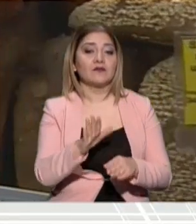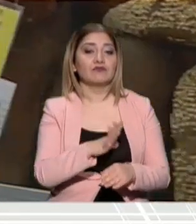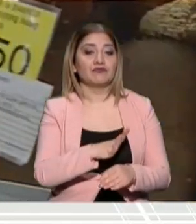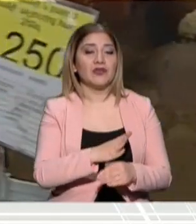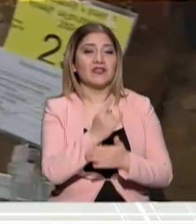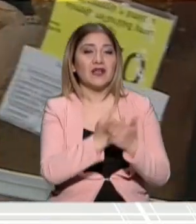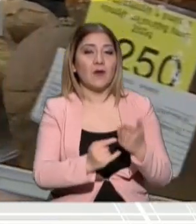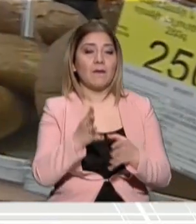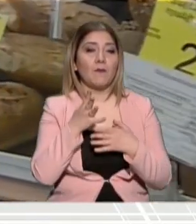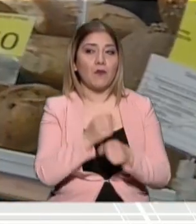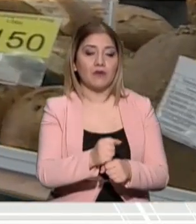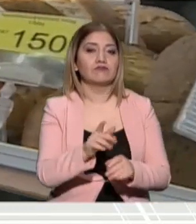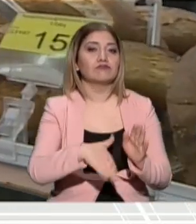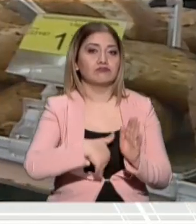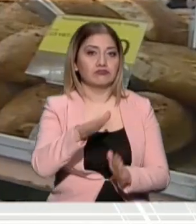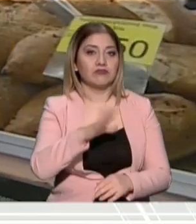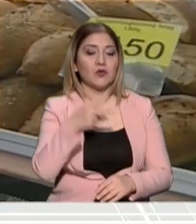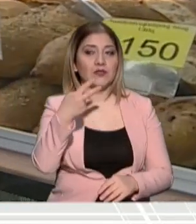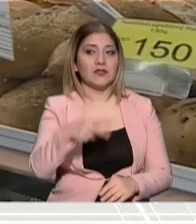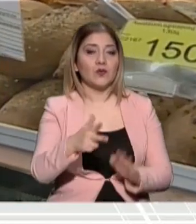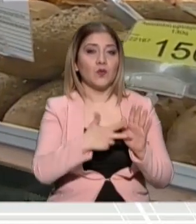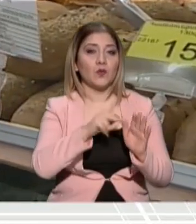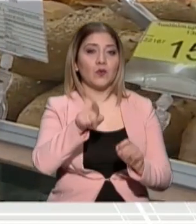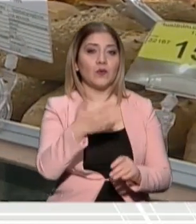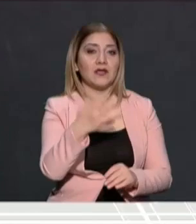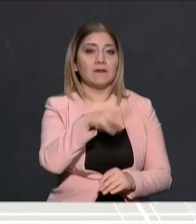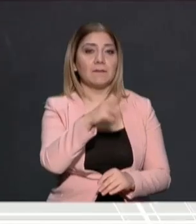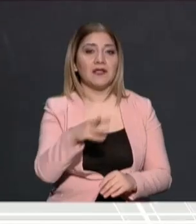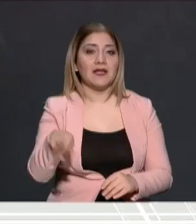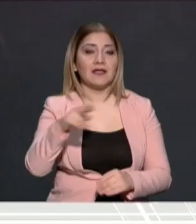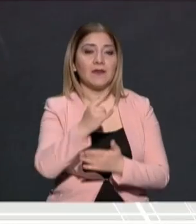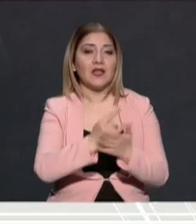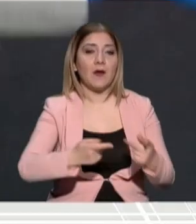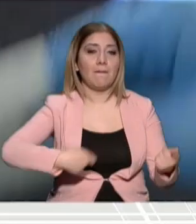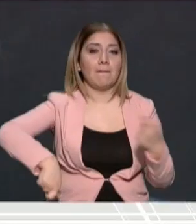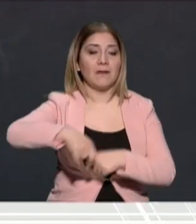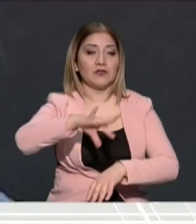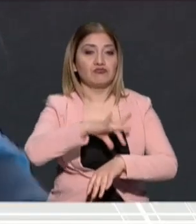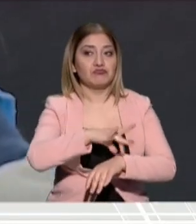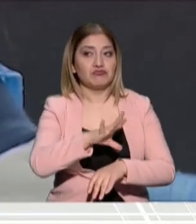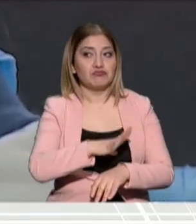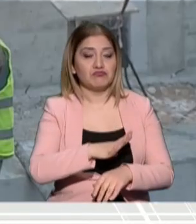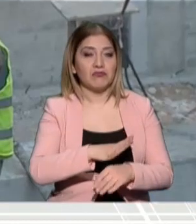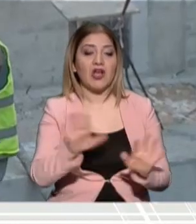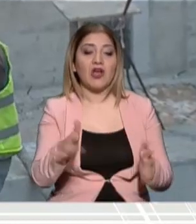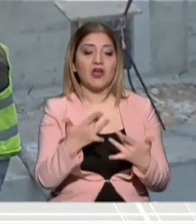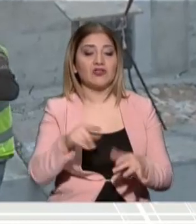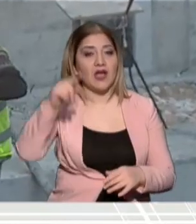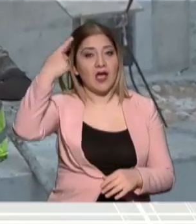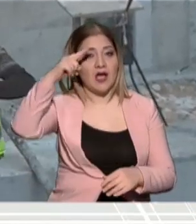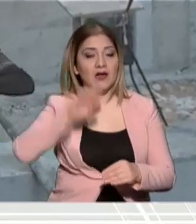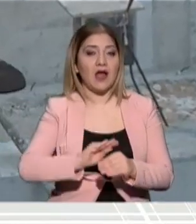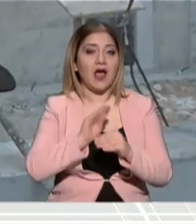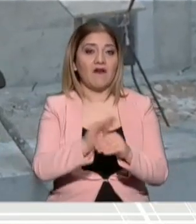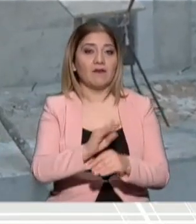պայքարում արդյունավետ աշխատանքով։ Բացահայտվել է 8.5 միլիարդի ստվերային շրջանառություն, որպես հետևանք հաշվարկված հարկերն